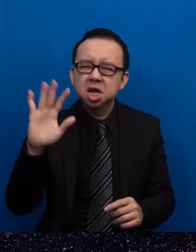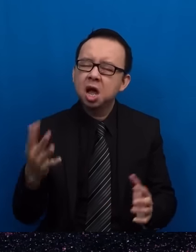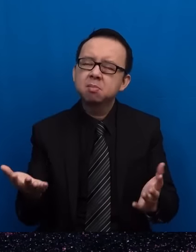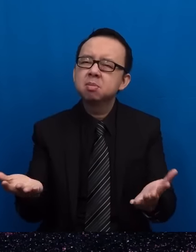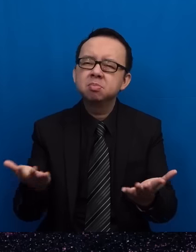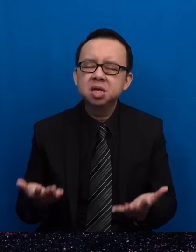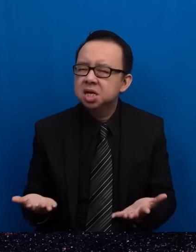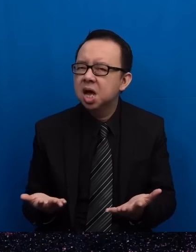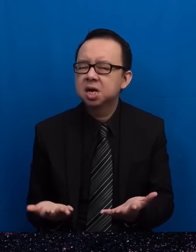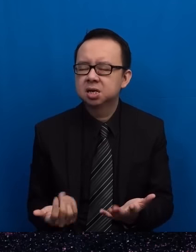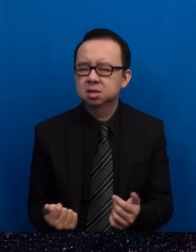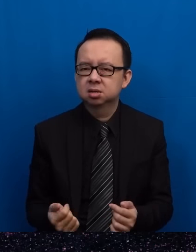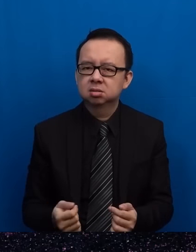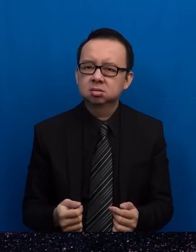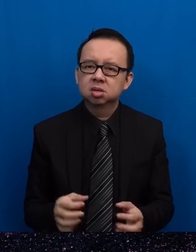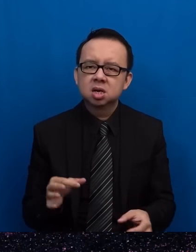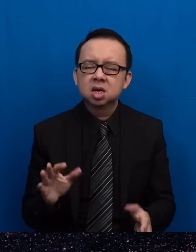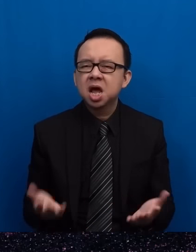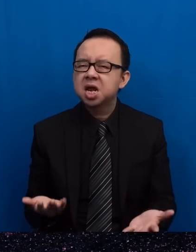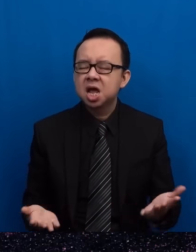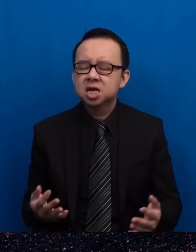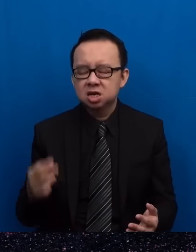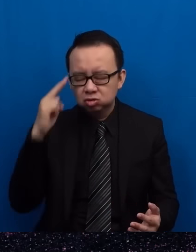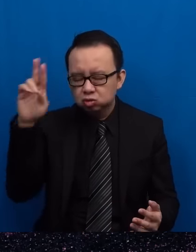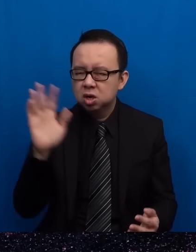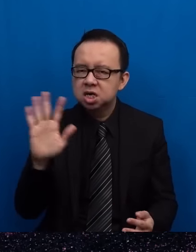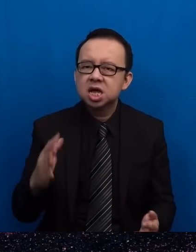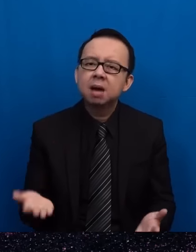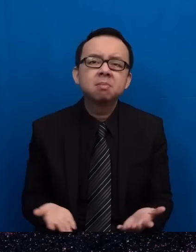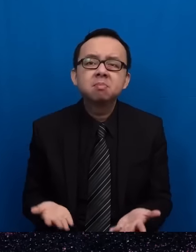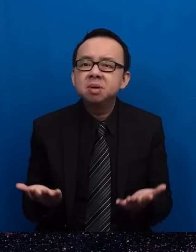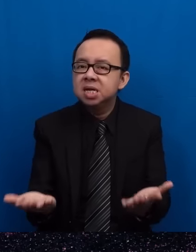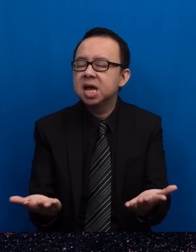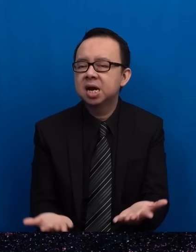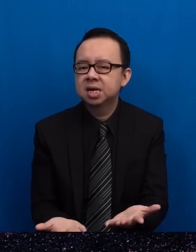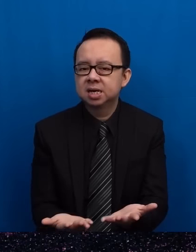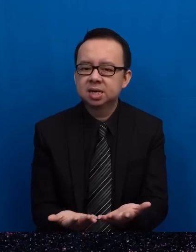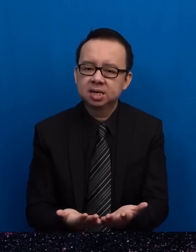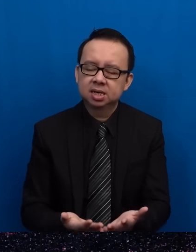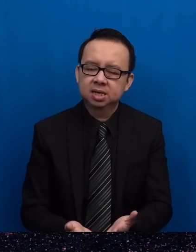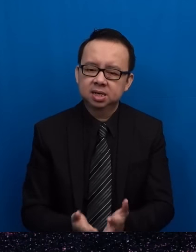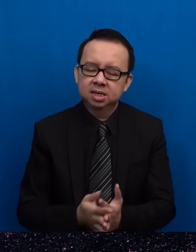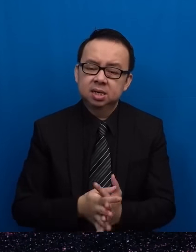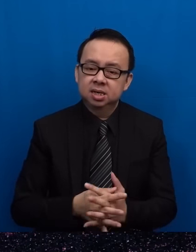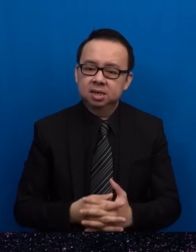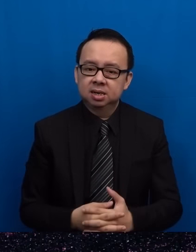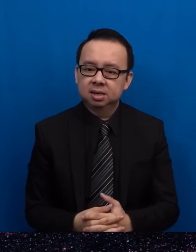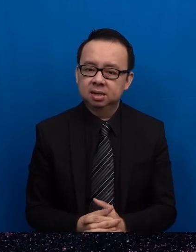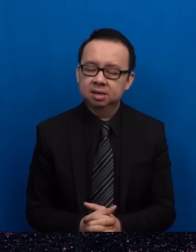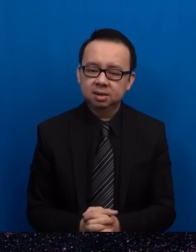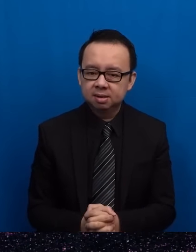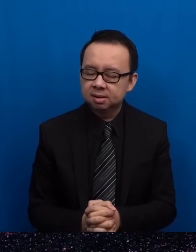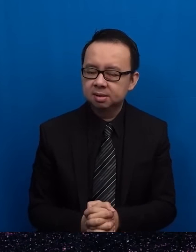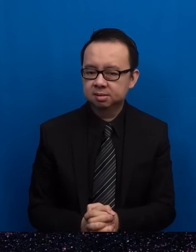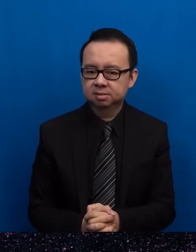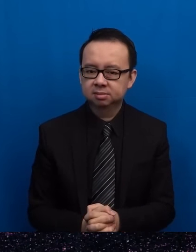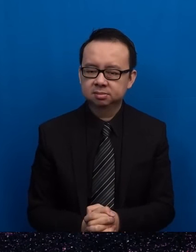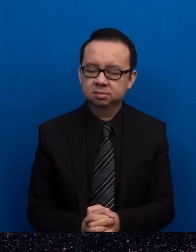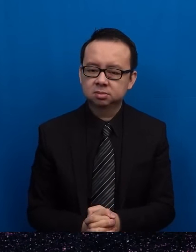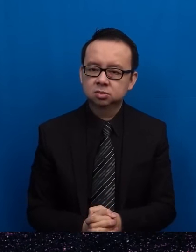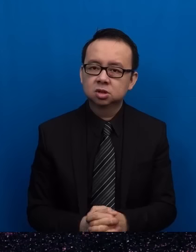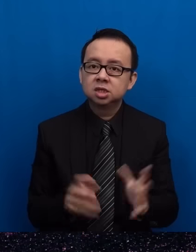Kadang-kadang Tuhan tidak berikan. Makanya Yesus tanyakan sama murid-muridnya, di sini ada nggak yang bawa makanan siang? Lalu datanglah satu anak